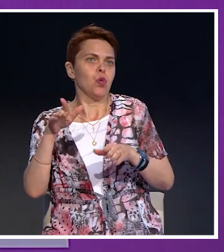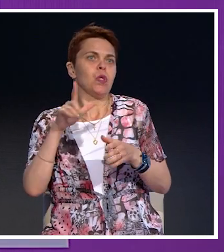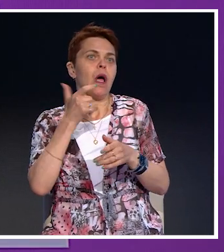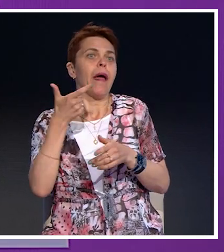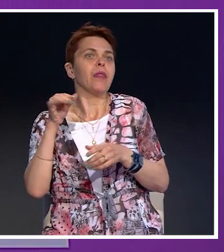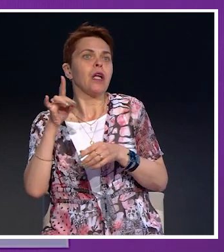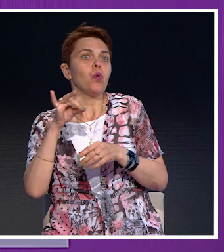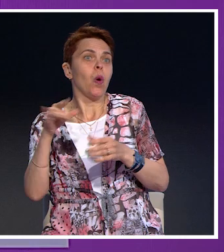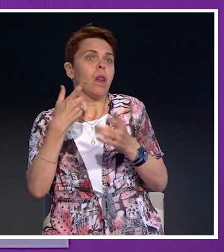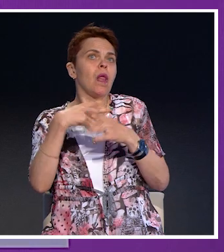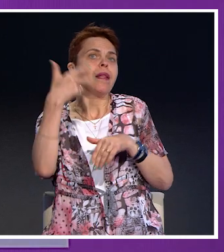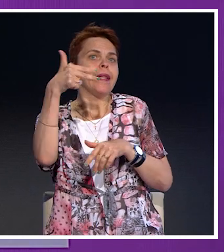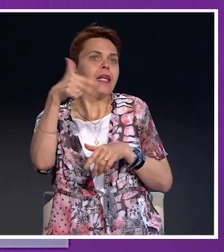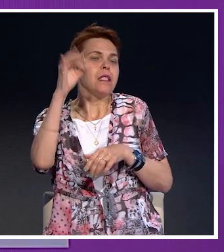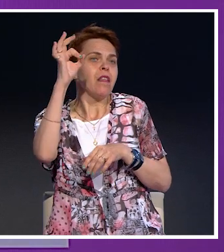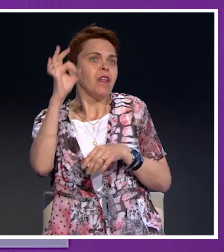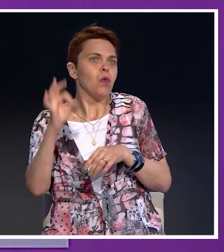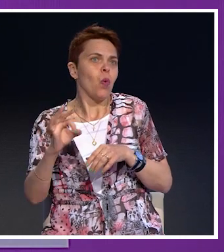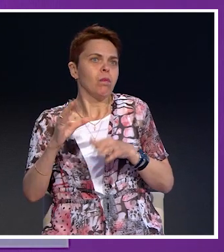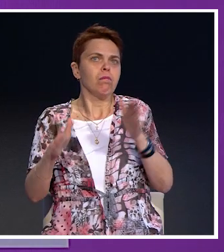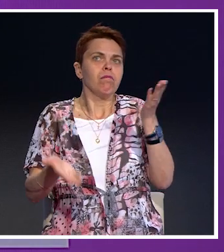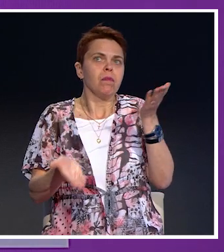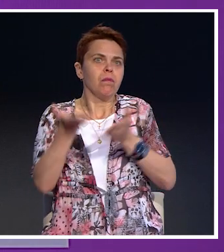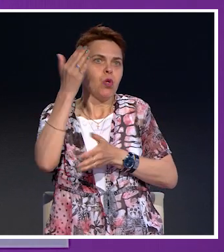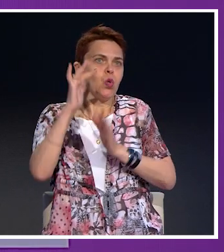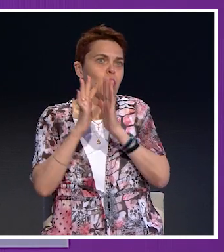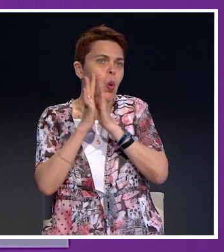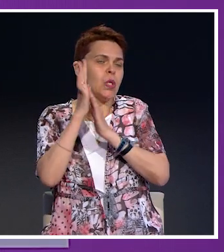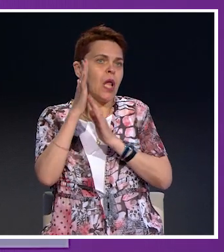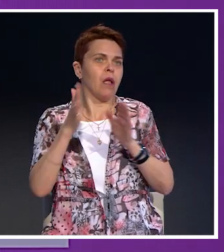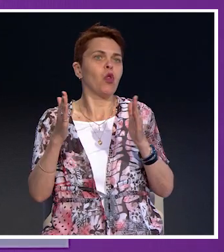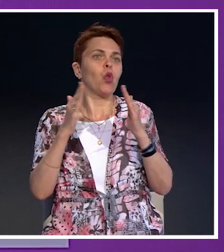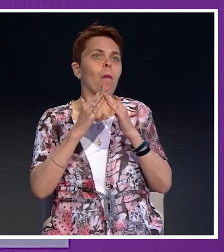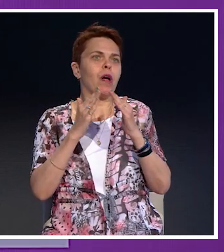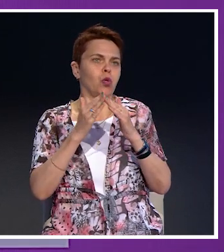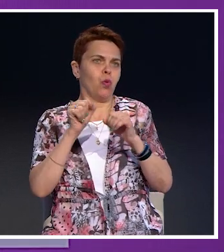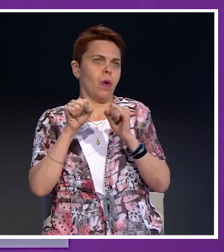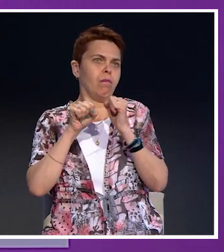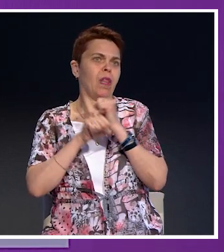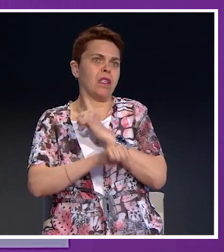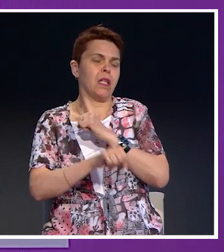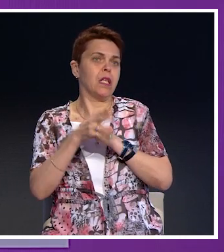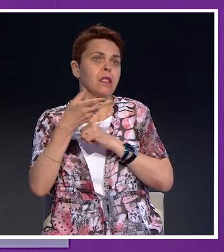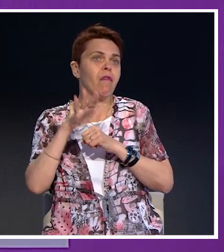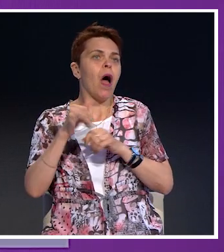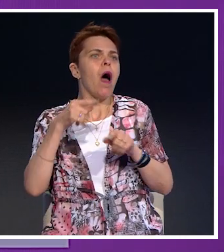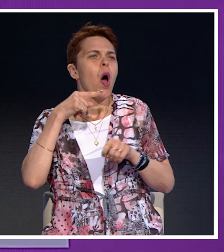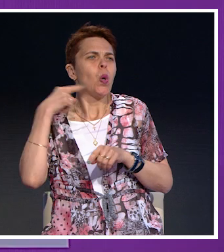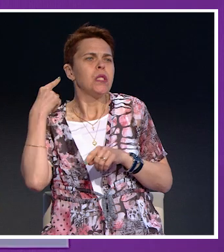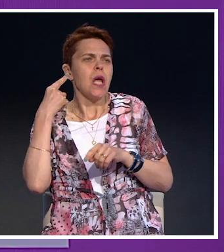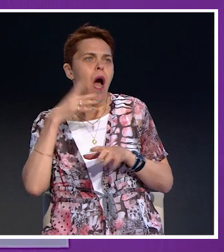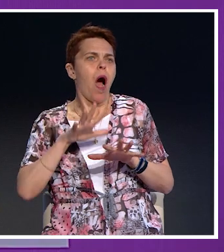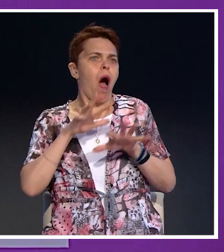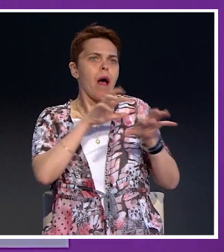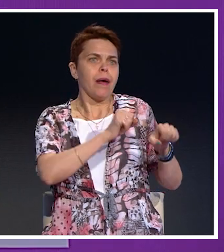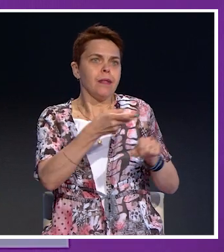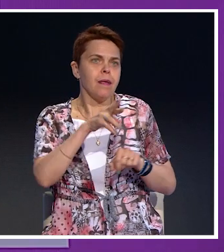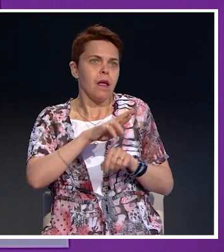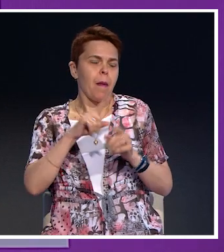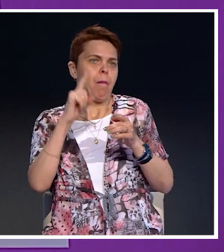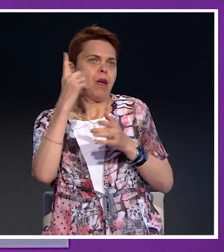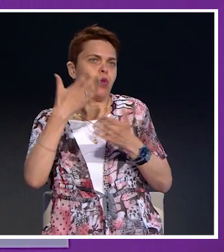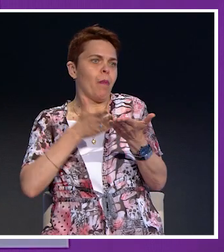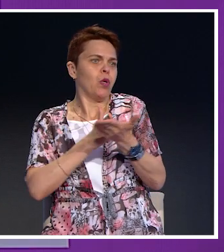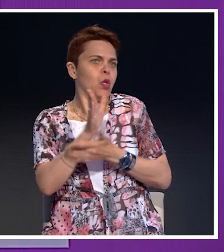ознакою. На 30% зросла кількість випадків домашнього насильства. Російська агресія, перші